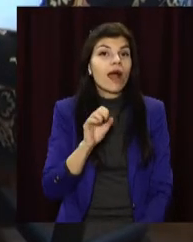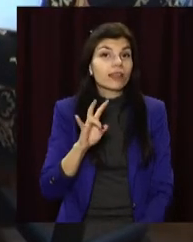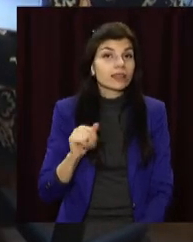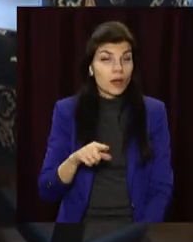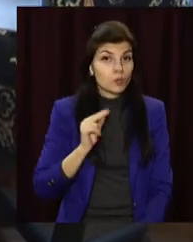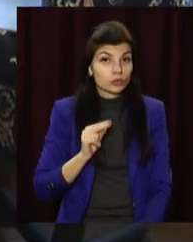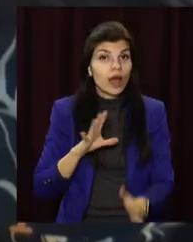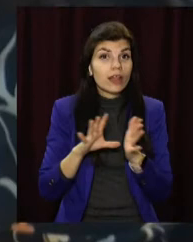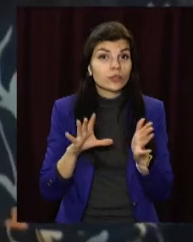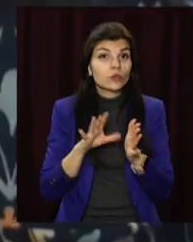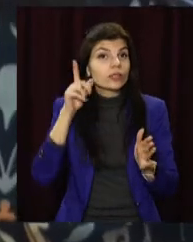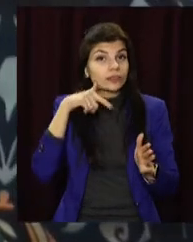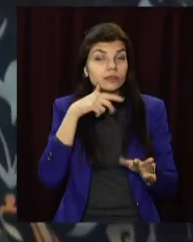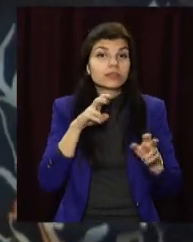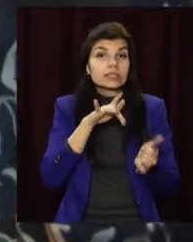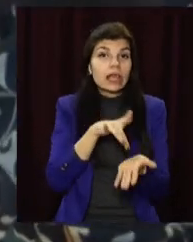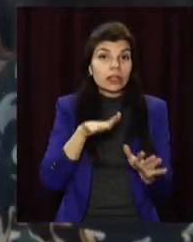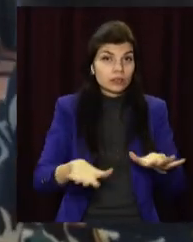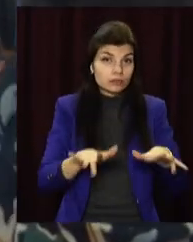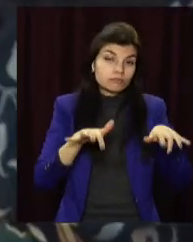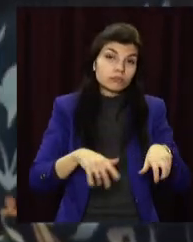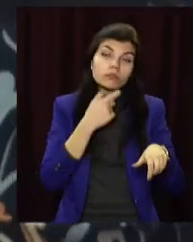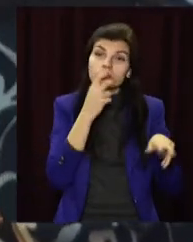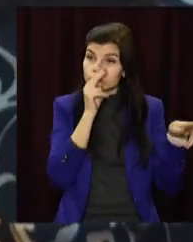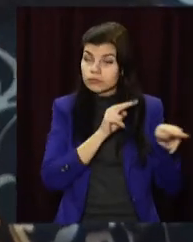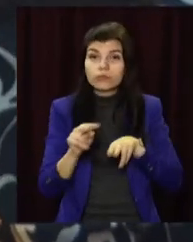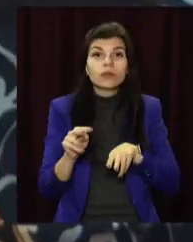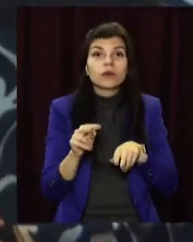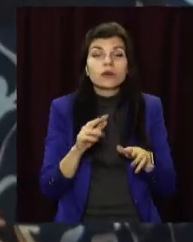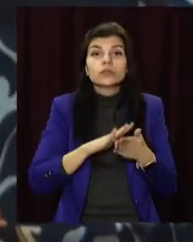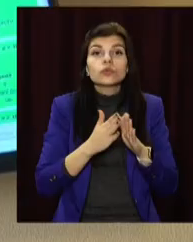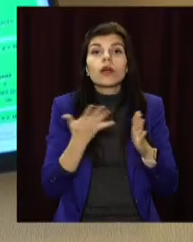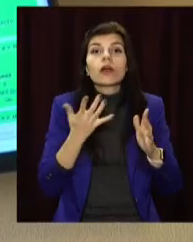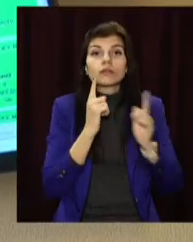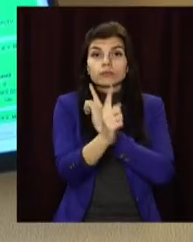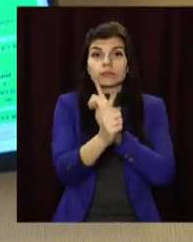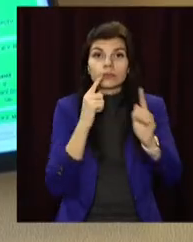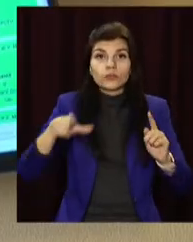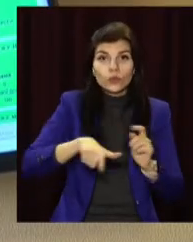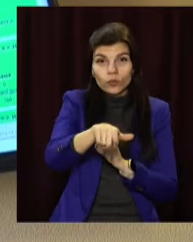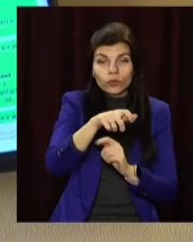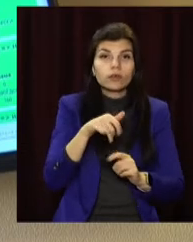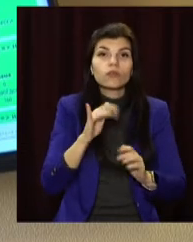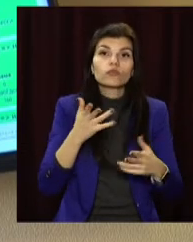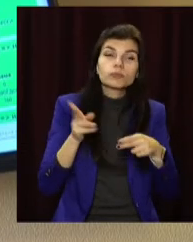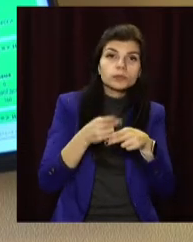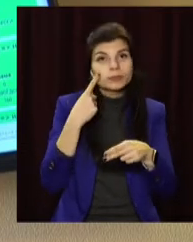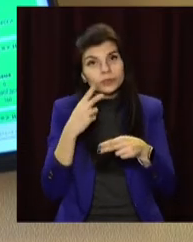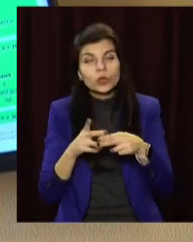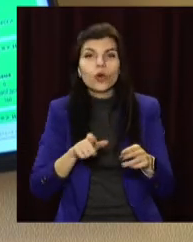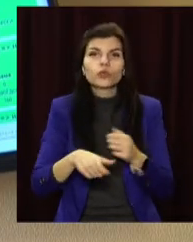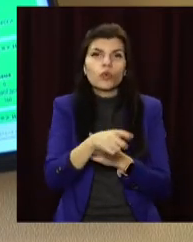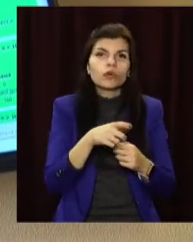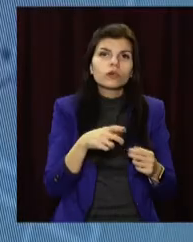Корчань працює в електронно-диспетчерському центрі. Вона стежить за ситуаціями на маршрутах та коригує рух транспорту. Зміни на